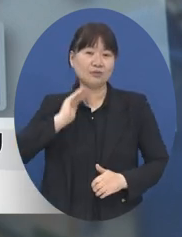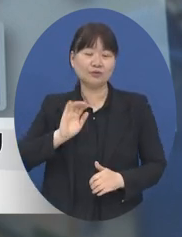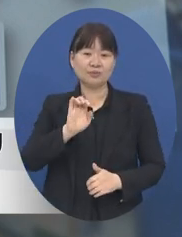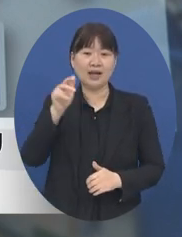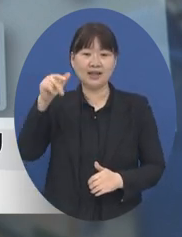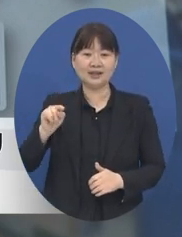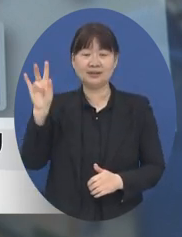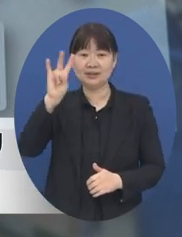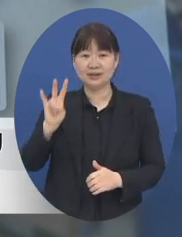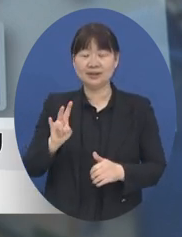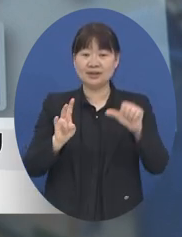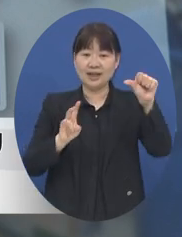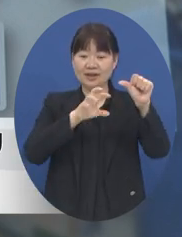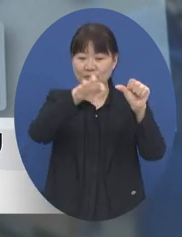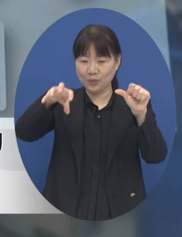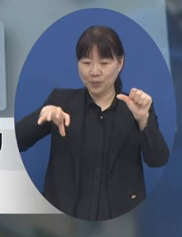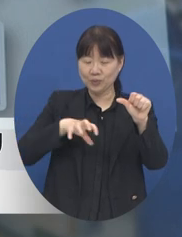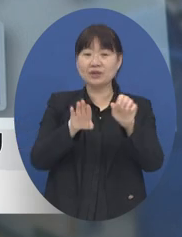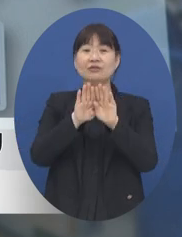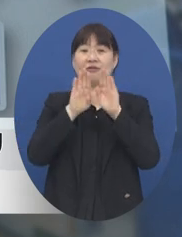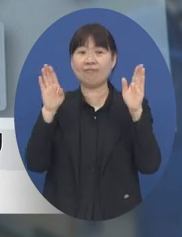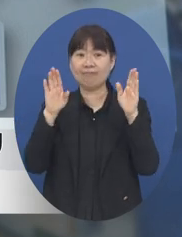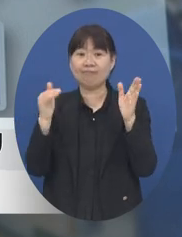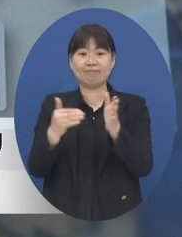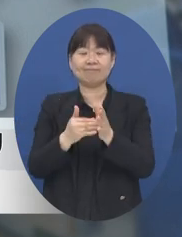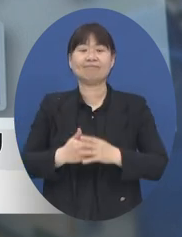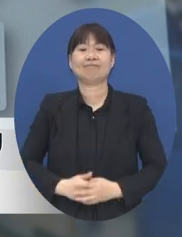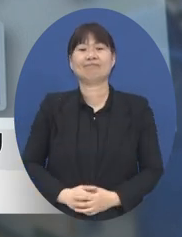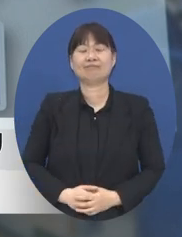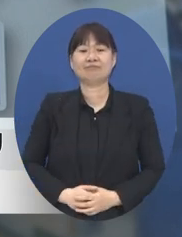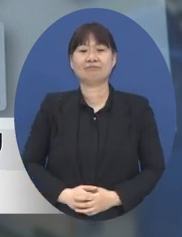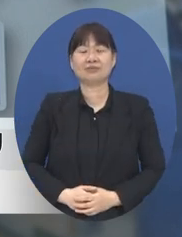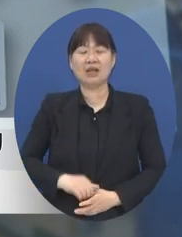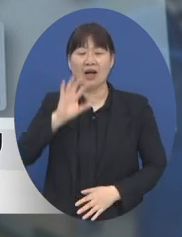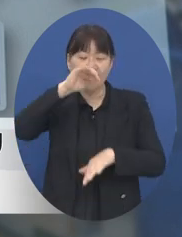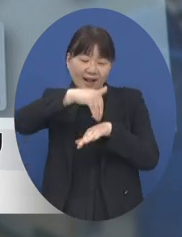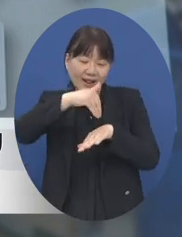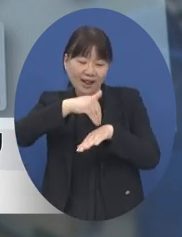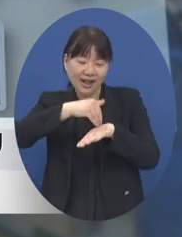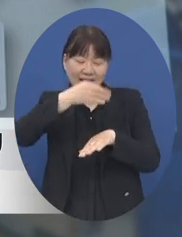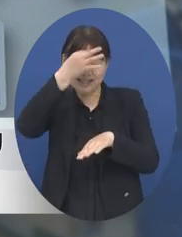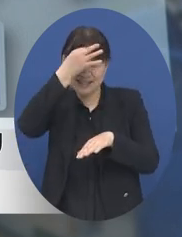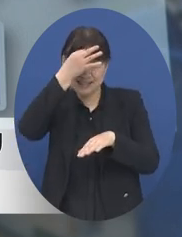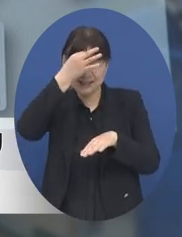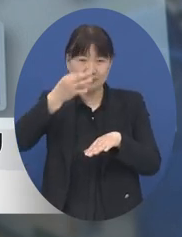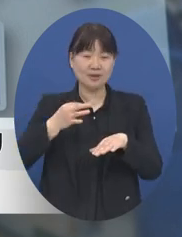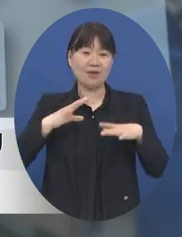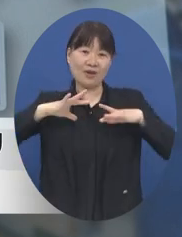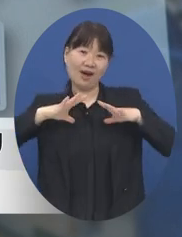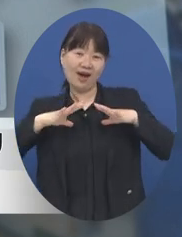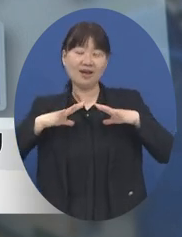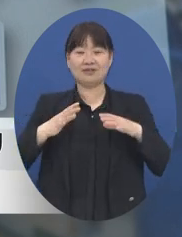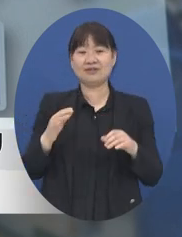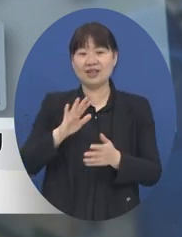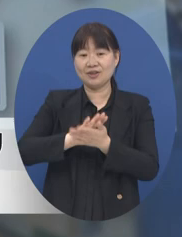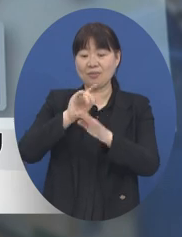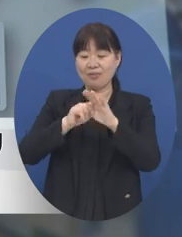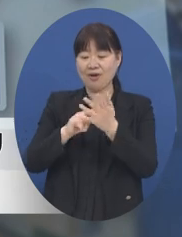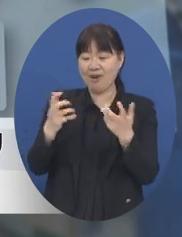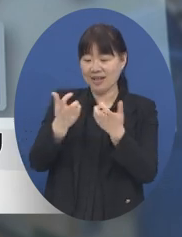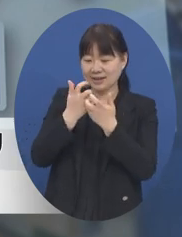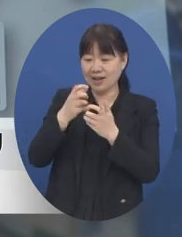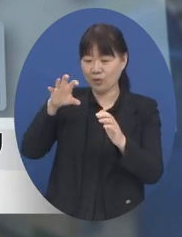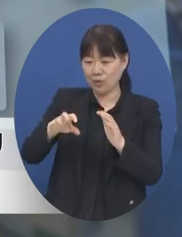시행된 돈의 5기 시에서 개최됐습니다 갈고 닦은 기술을 쏟아내는 열정 가득한 현장을 이슬비 기자가